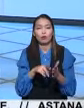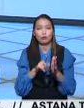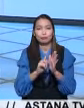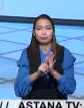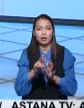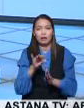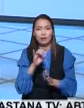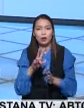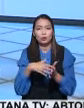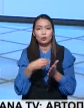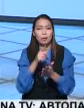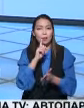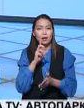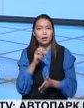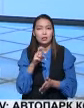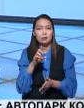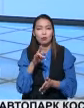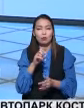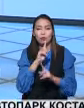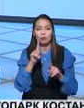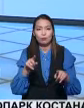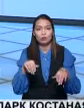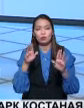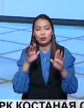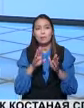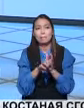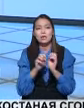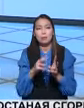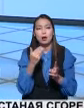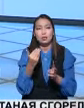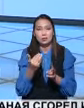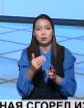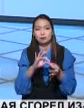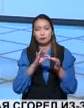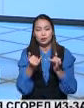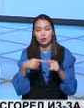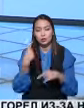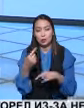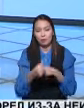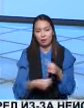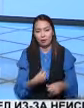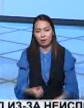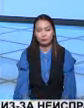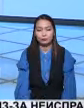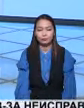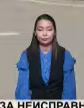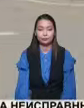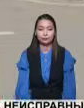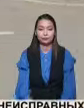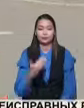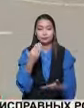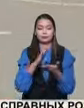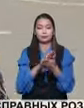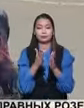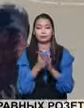тех пор, пока Хизбалла не перестанет создавать угрозу его безопасности. Подробности в следующем материале. Это автостоянка